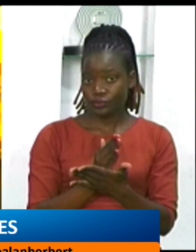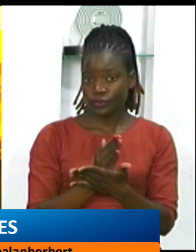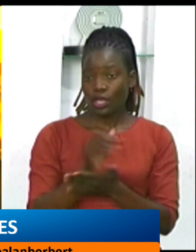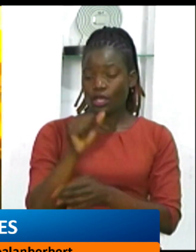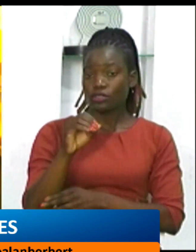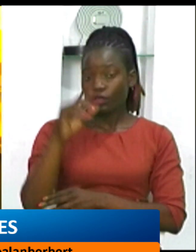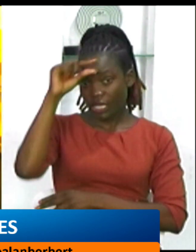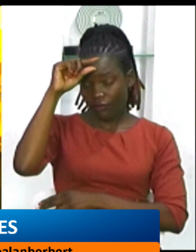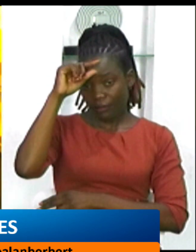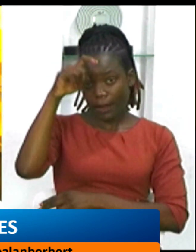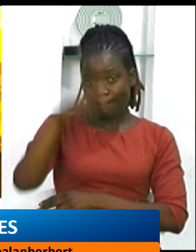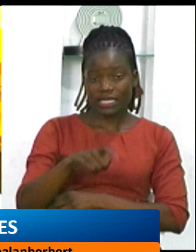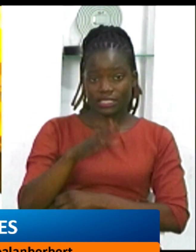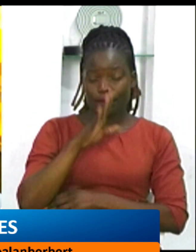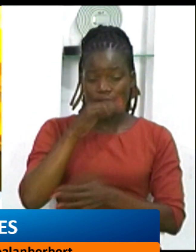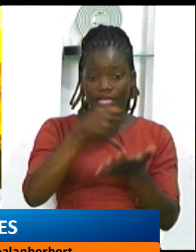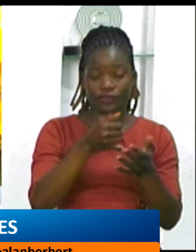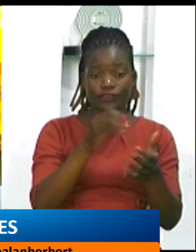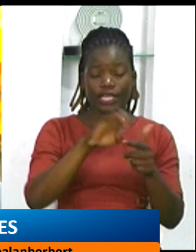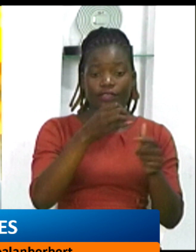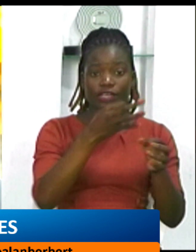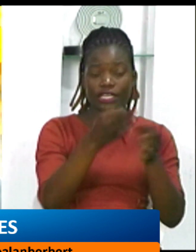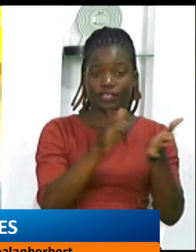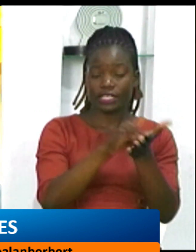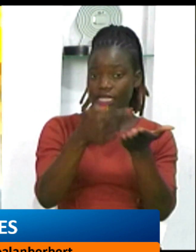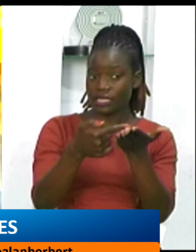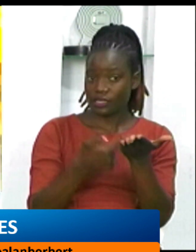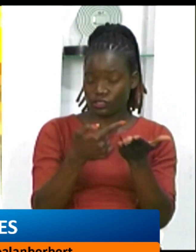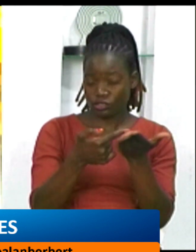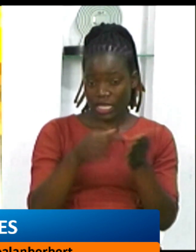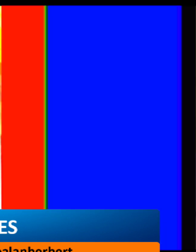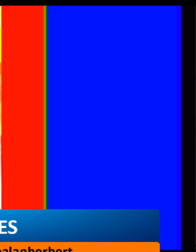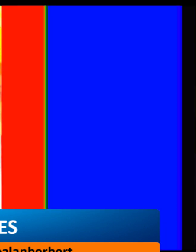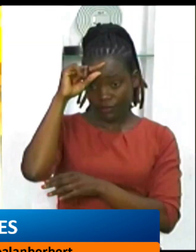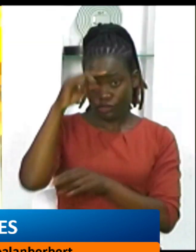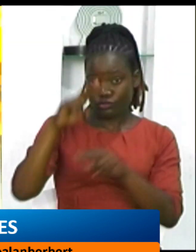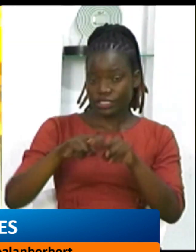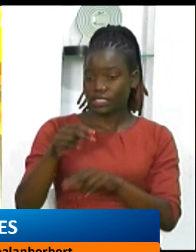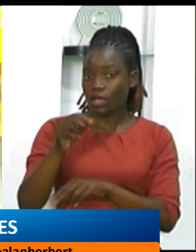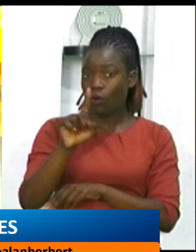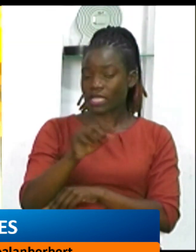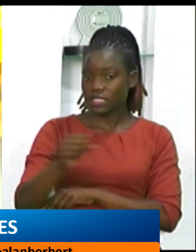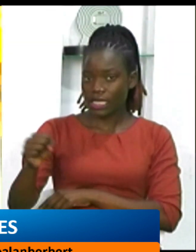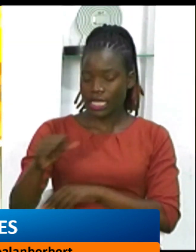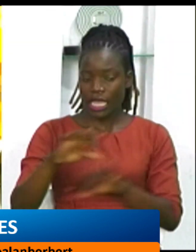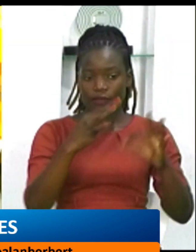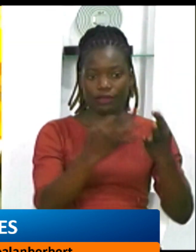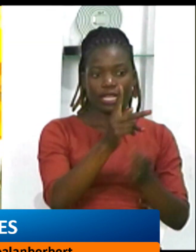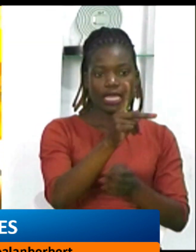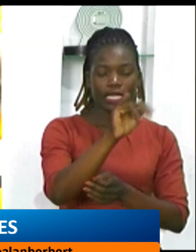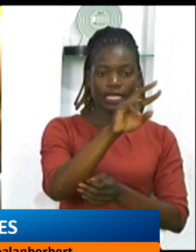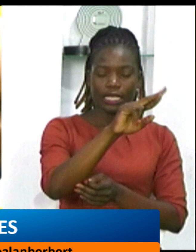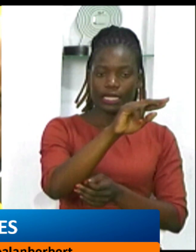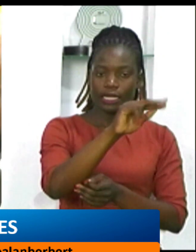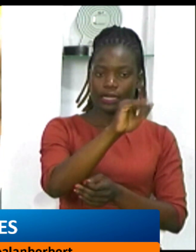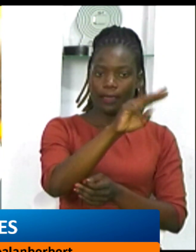serikali lazima ikuwe katikati, hata kama ni kwa hiyo negotiation. Serikali kati upande moja, familia ya Kirima iketi pande